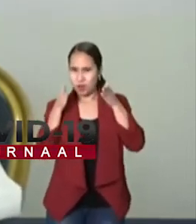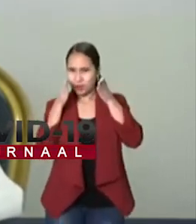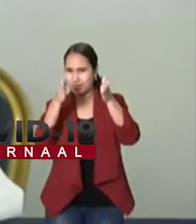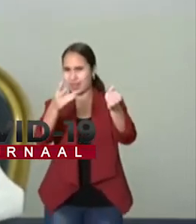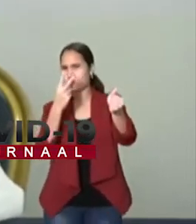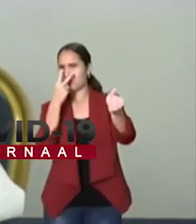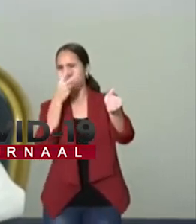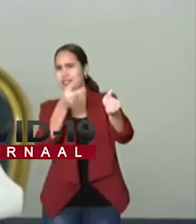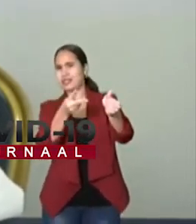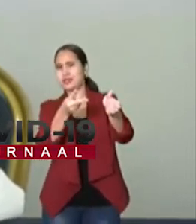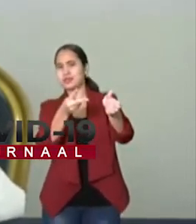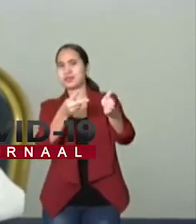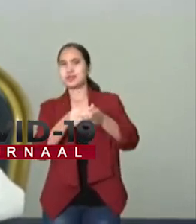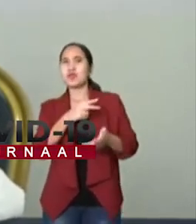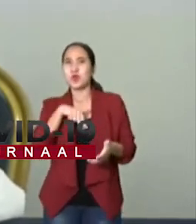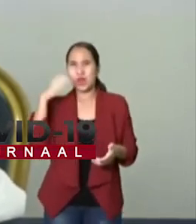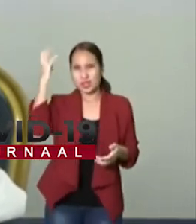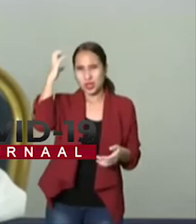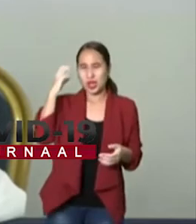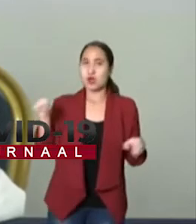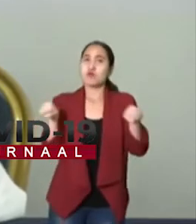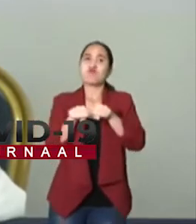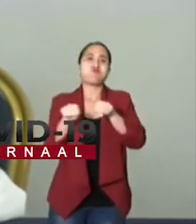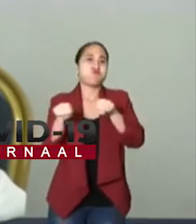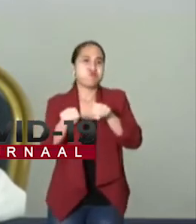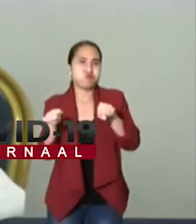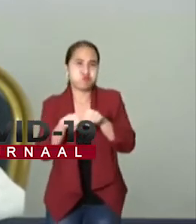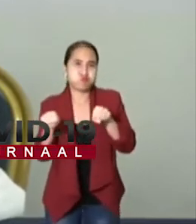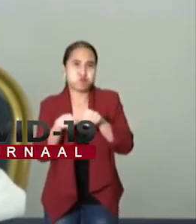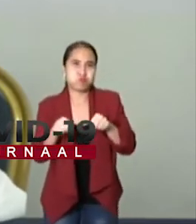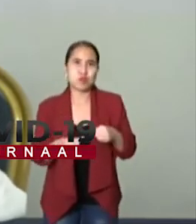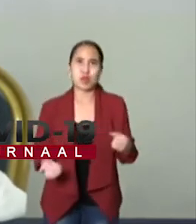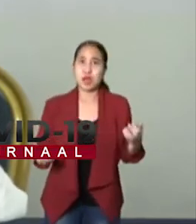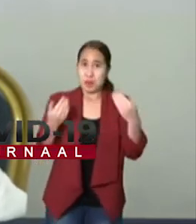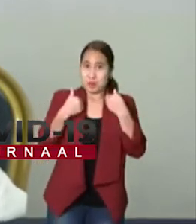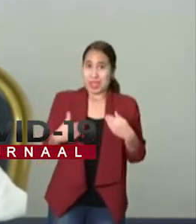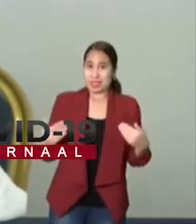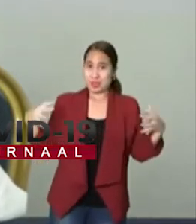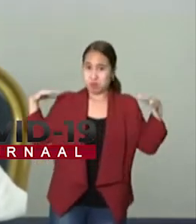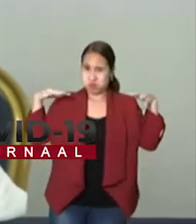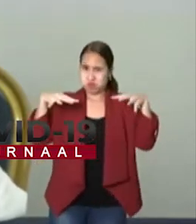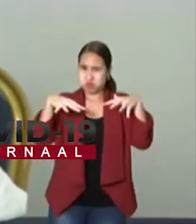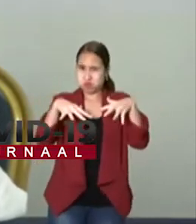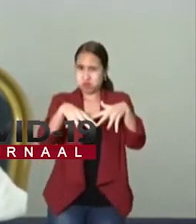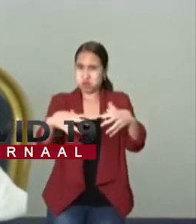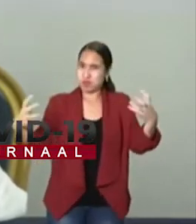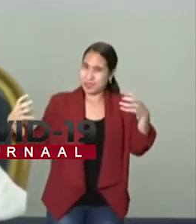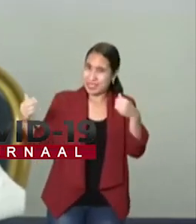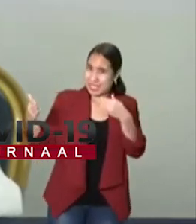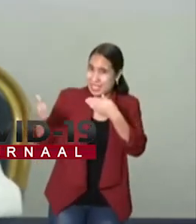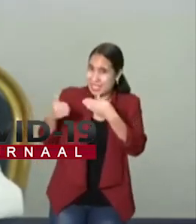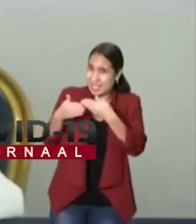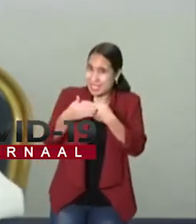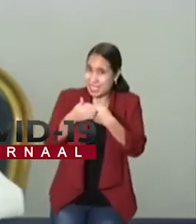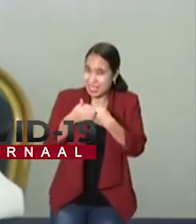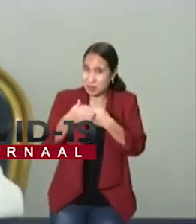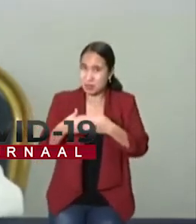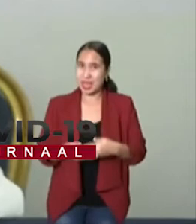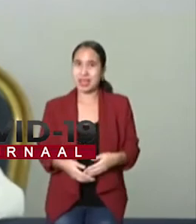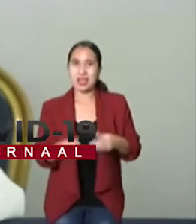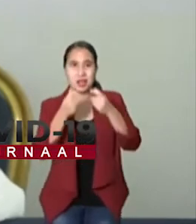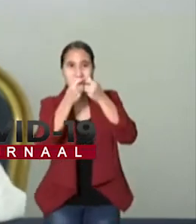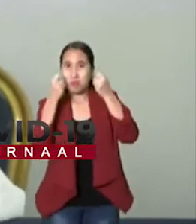daar echt zorgen over, de drukte. De nabijheid van mensen. Mensen gaan misschien wat minder snel een mondmasker